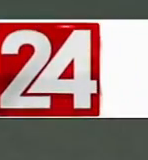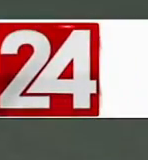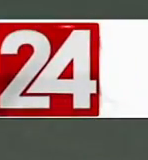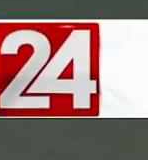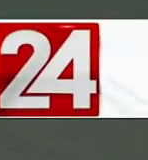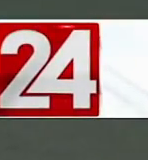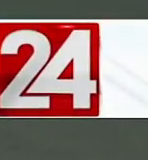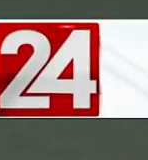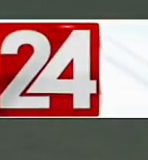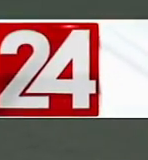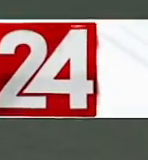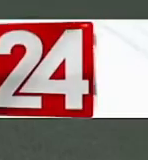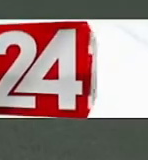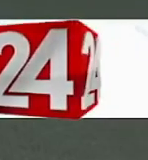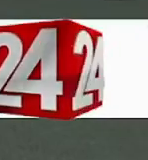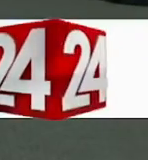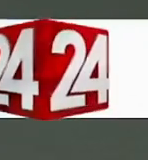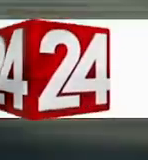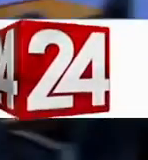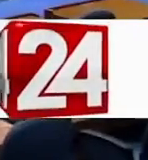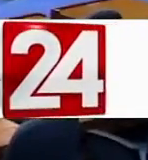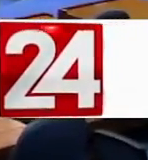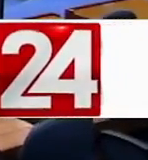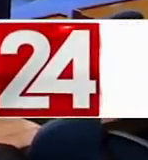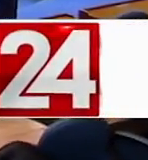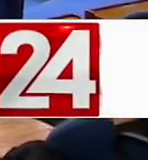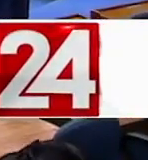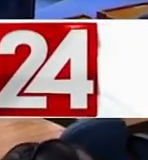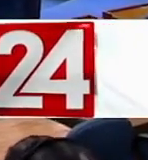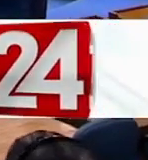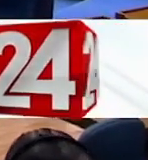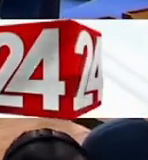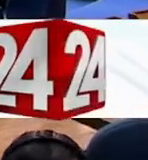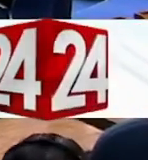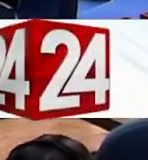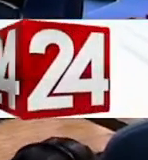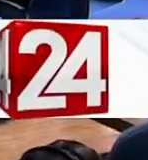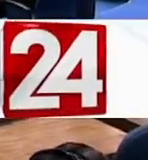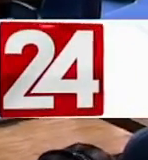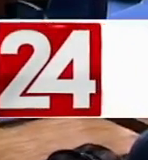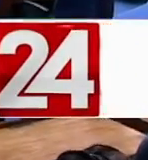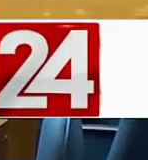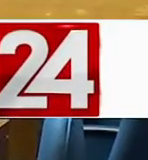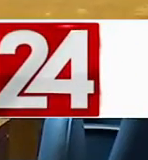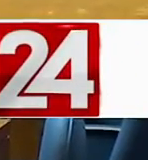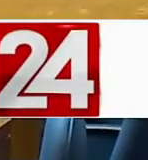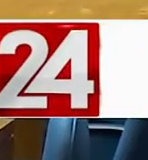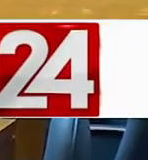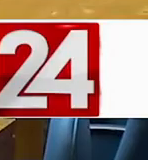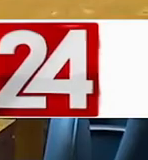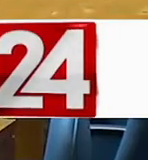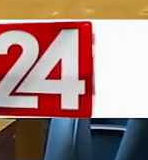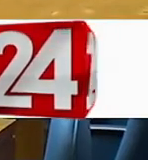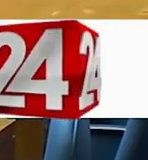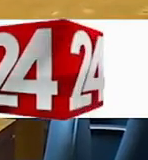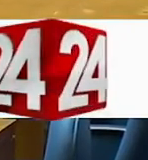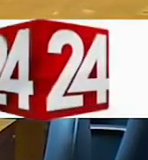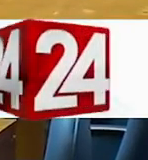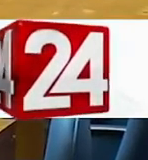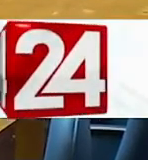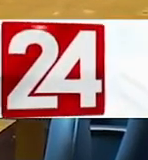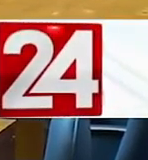matapos ang administrasyong Duterte. Ilang kongresista maghahain naman ng panukalang batas